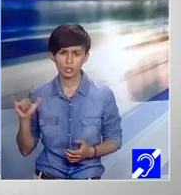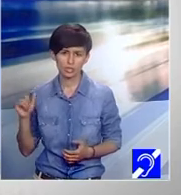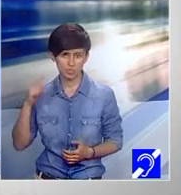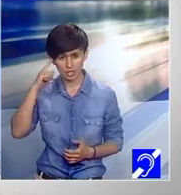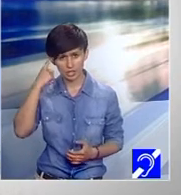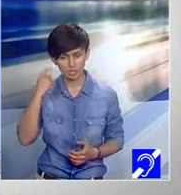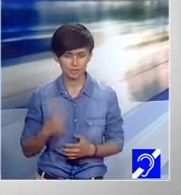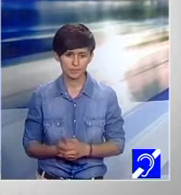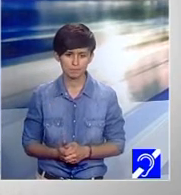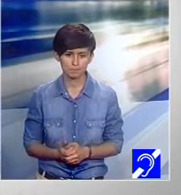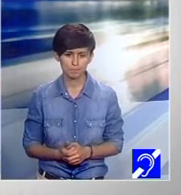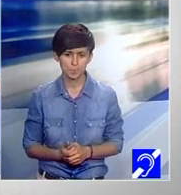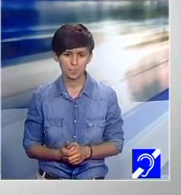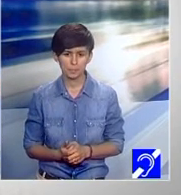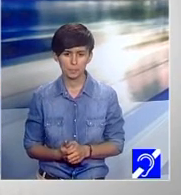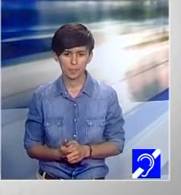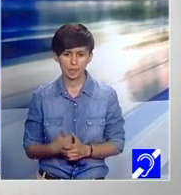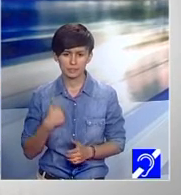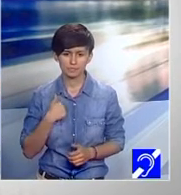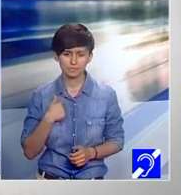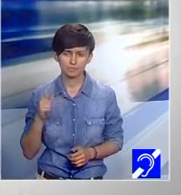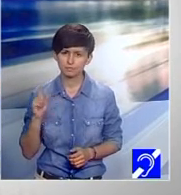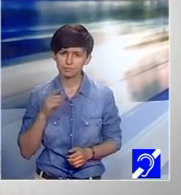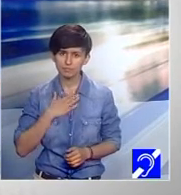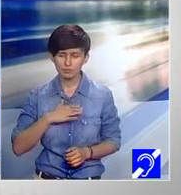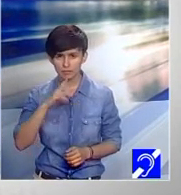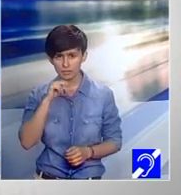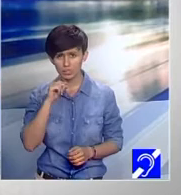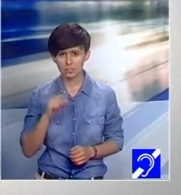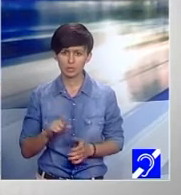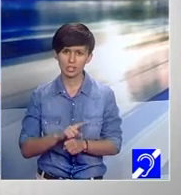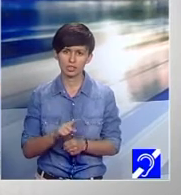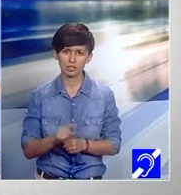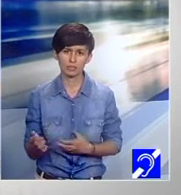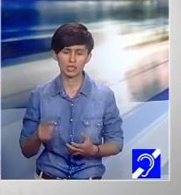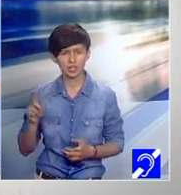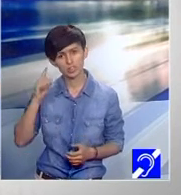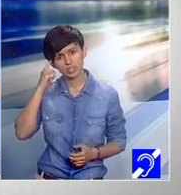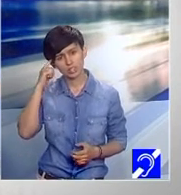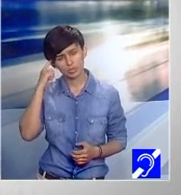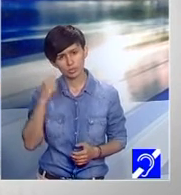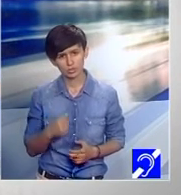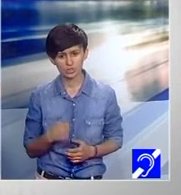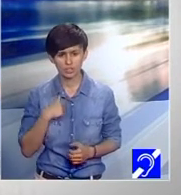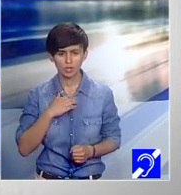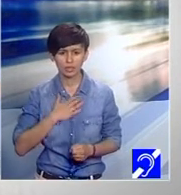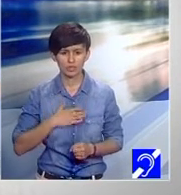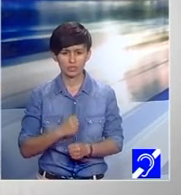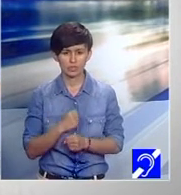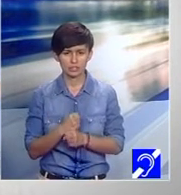Eu spun nu știu, pentru că nu-mi place să mă bag în treburi pe care nu le cunosc. Vreau să-mi fac treaba pe care eu am